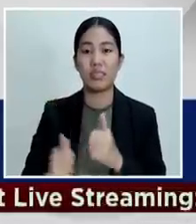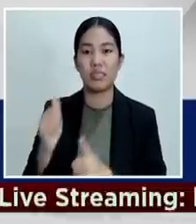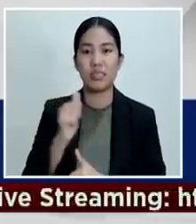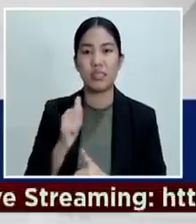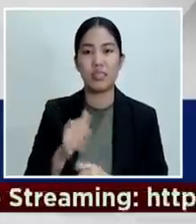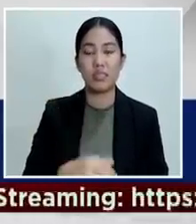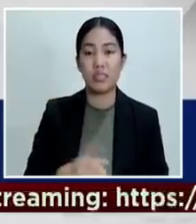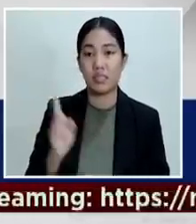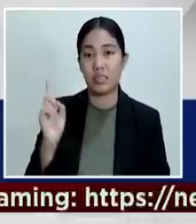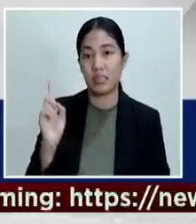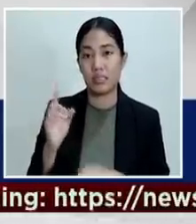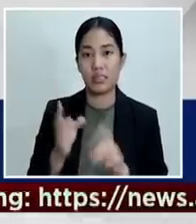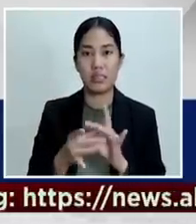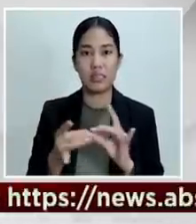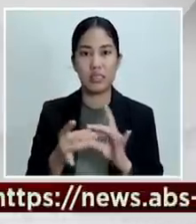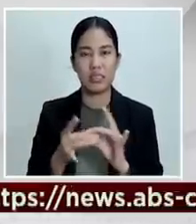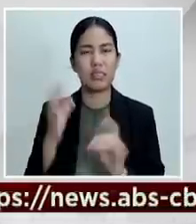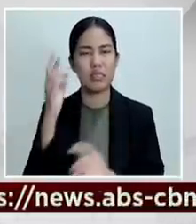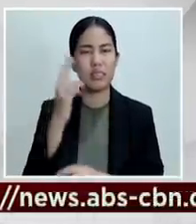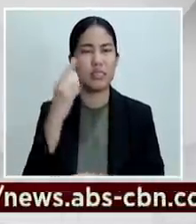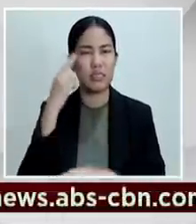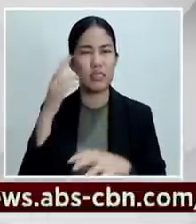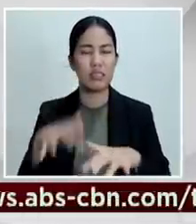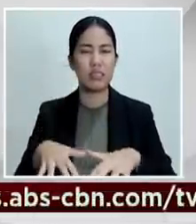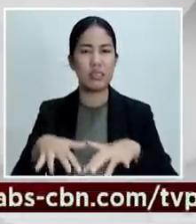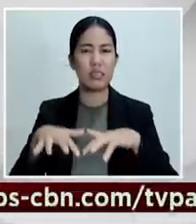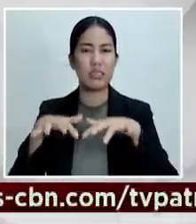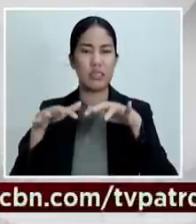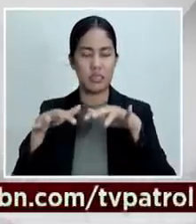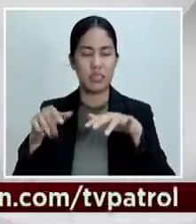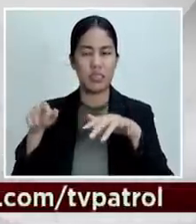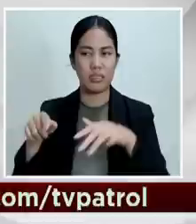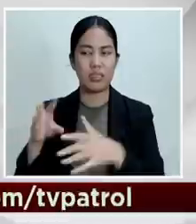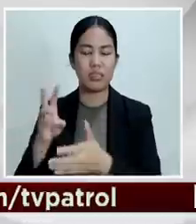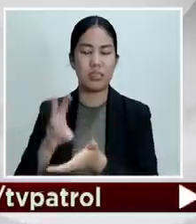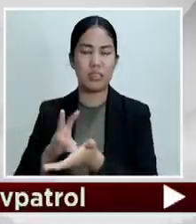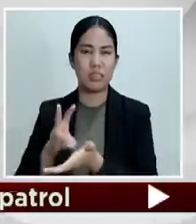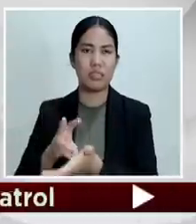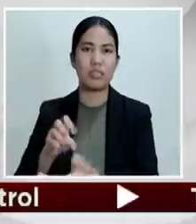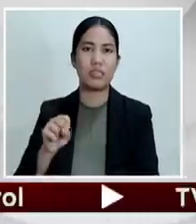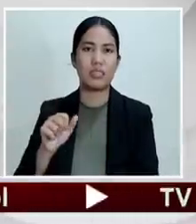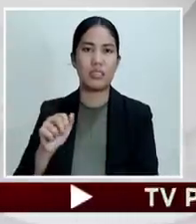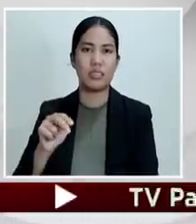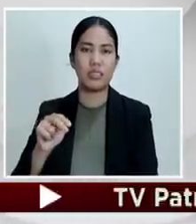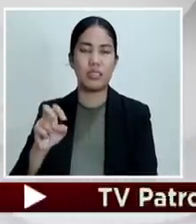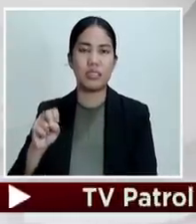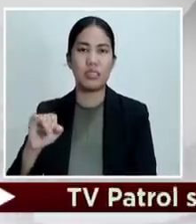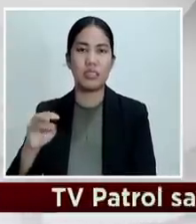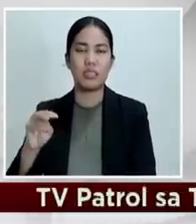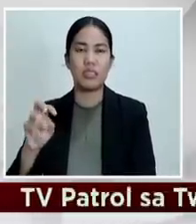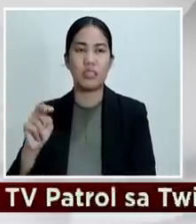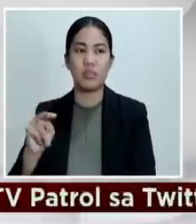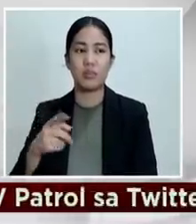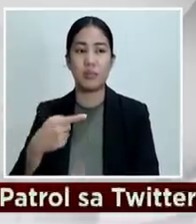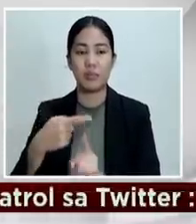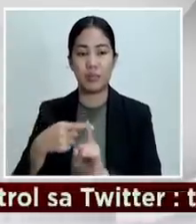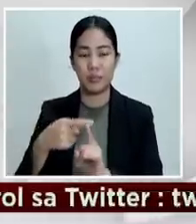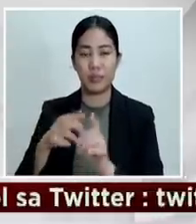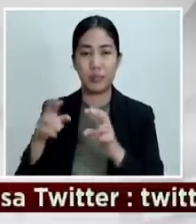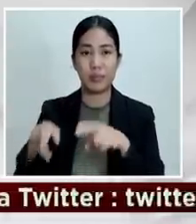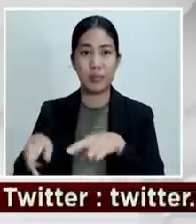ang baha ay sanhi ng pagtaas ng tubig sa bayan ng San Simon at pag-apaw ng mga palayan at ng Pampanga